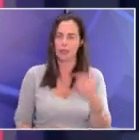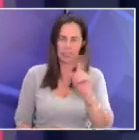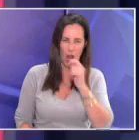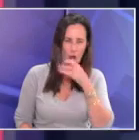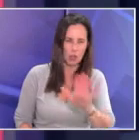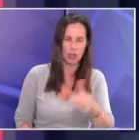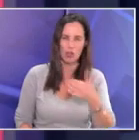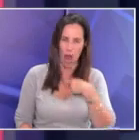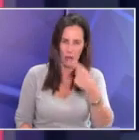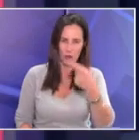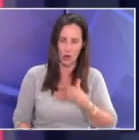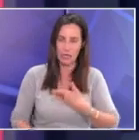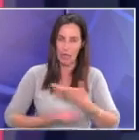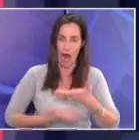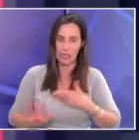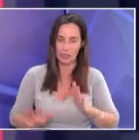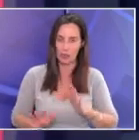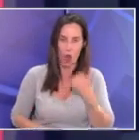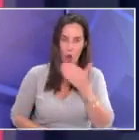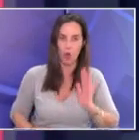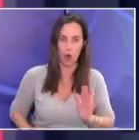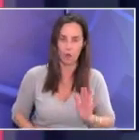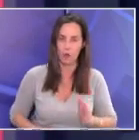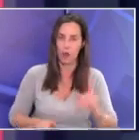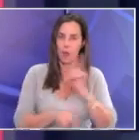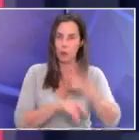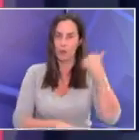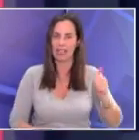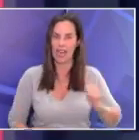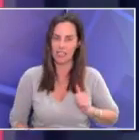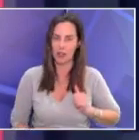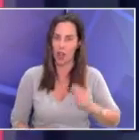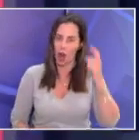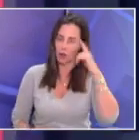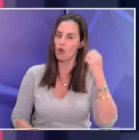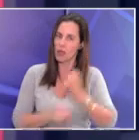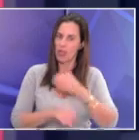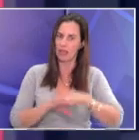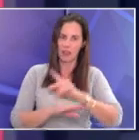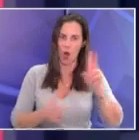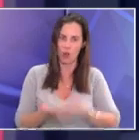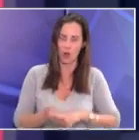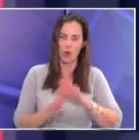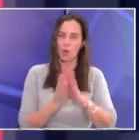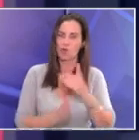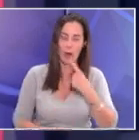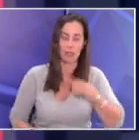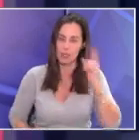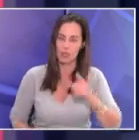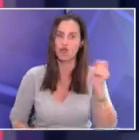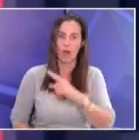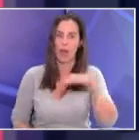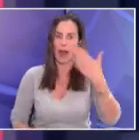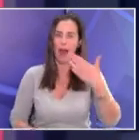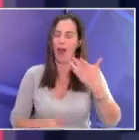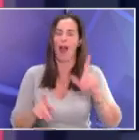סוד שאני והוא ביחסים מאוד לא טובים. עוד בתקופת הצבא חשבתי שהוא עשה תפקיד לא נכון. כל מה שהוא אמר, הייתי צריכה שבוע אחרי